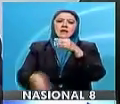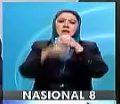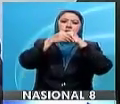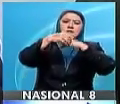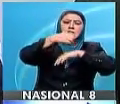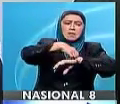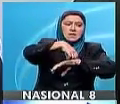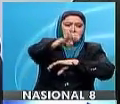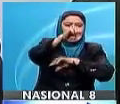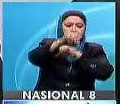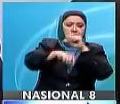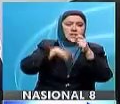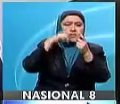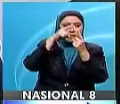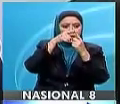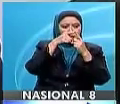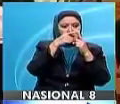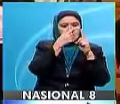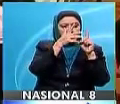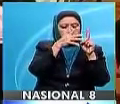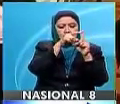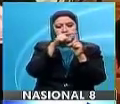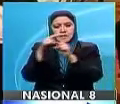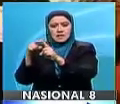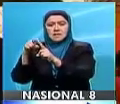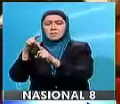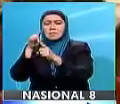from 19.25% by 2020.